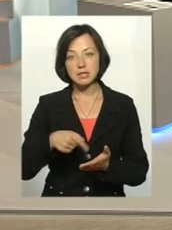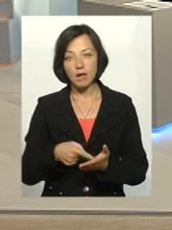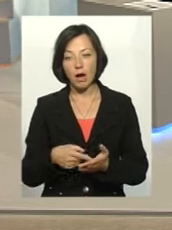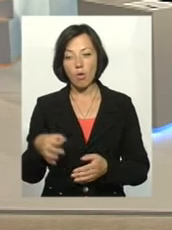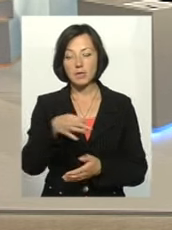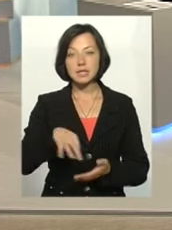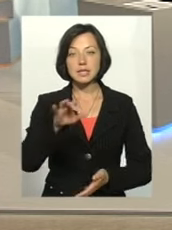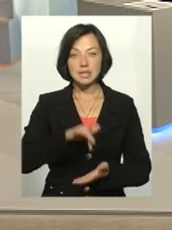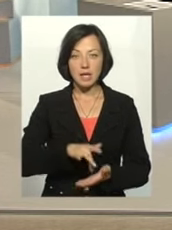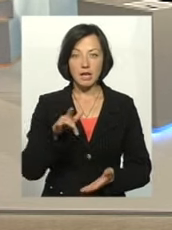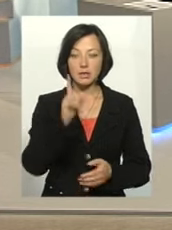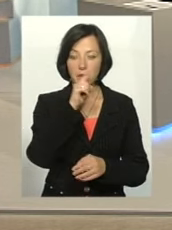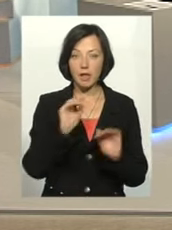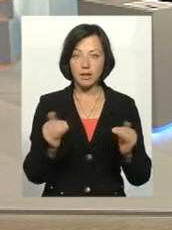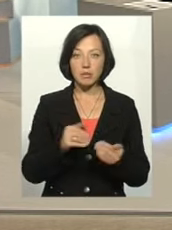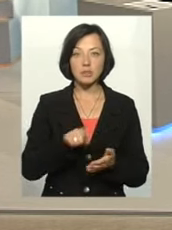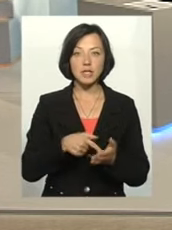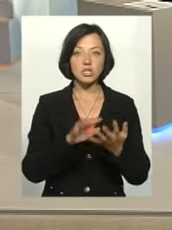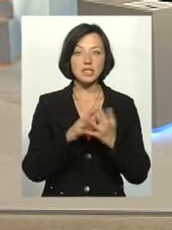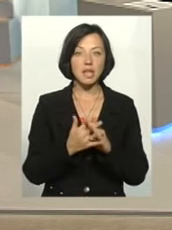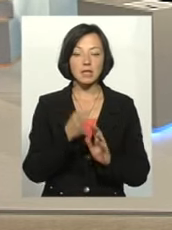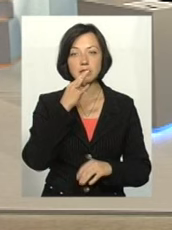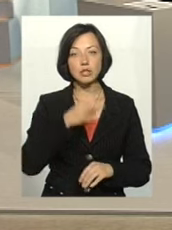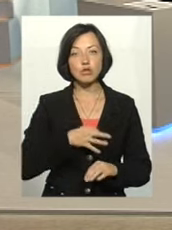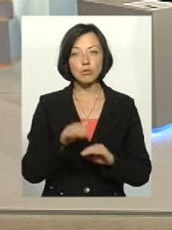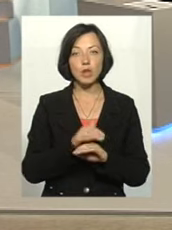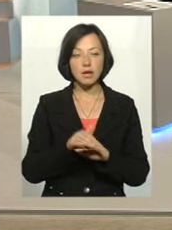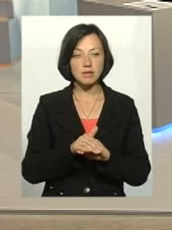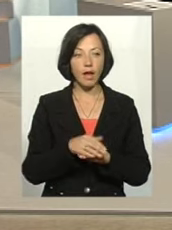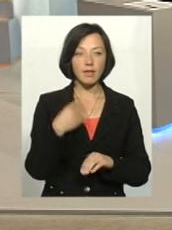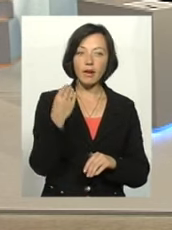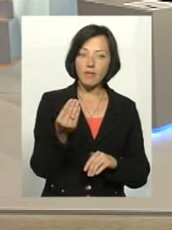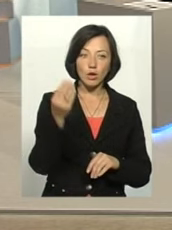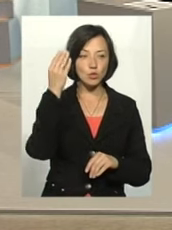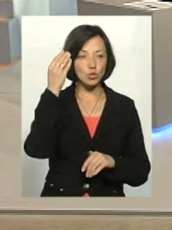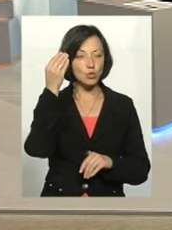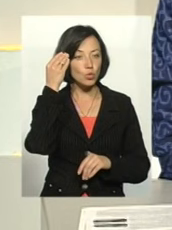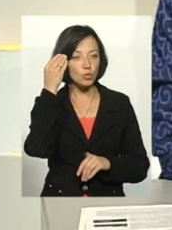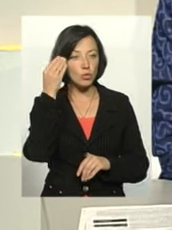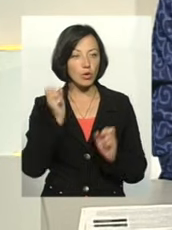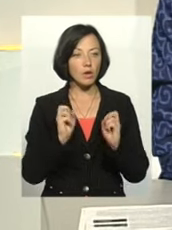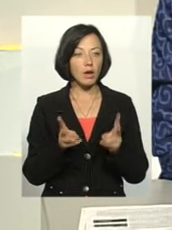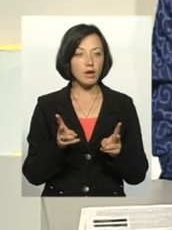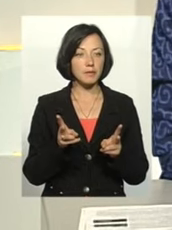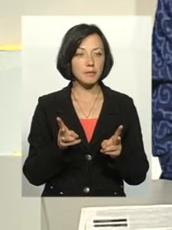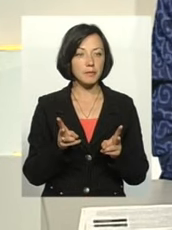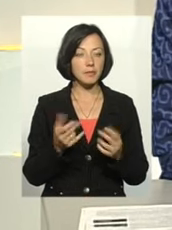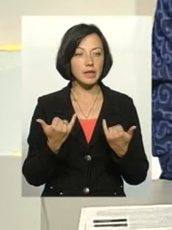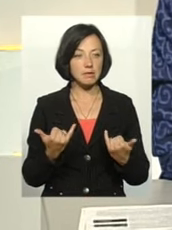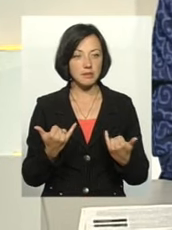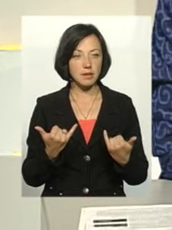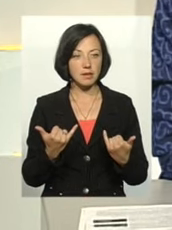обласні центри, невеличкі містечка, села. Скажіть, будь ласка, на вашу думку, наскільки